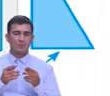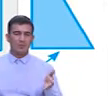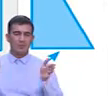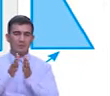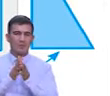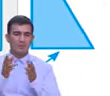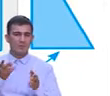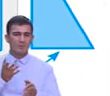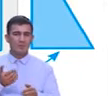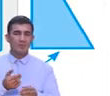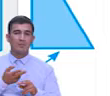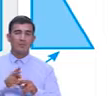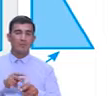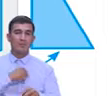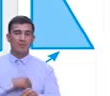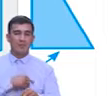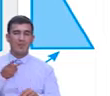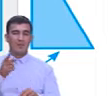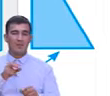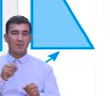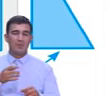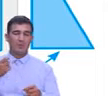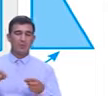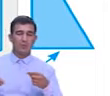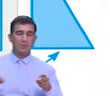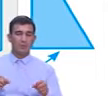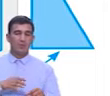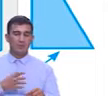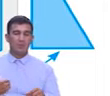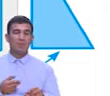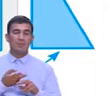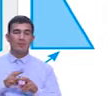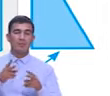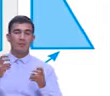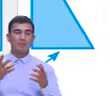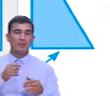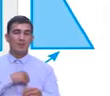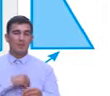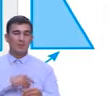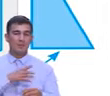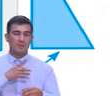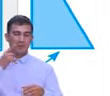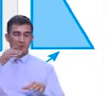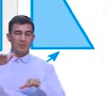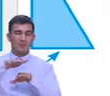kerak. Endi bu ikki xil holatda ham tushishi mumkin. Qaysidir holatda ustma-ust tushadi, qaysidir holatda ustma-ust tushish